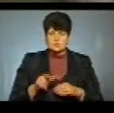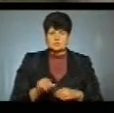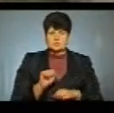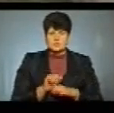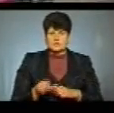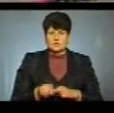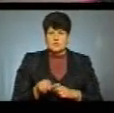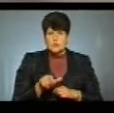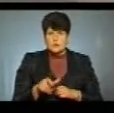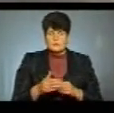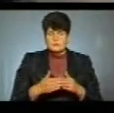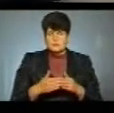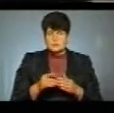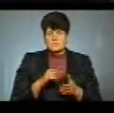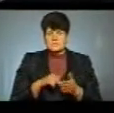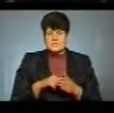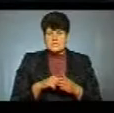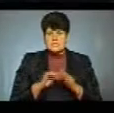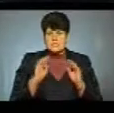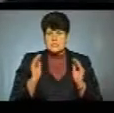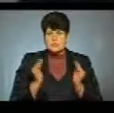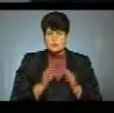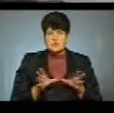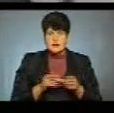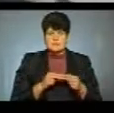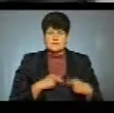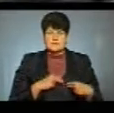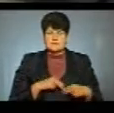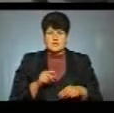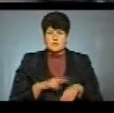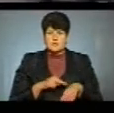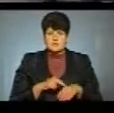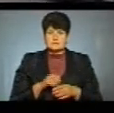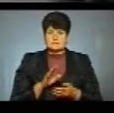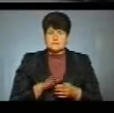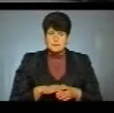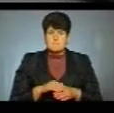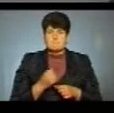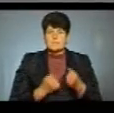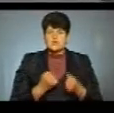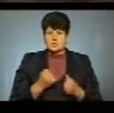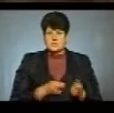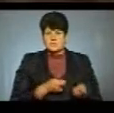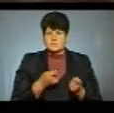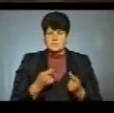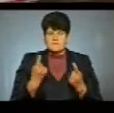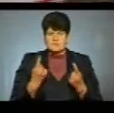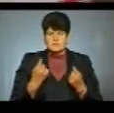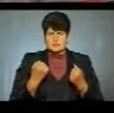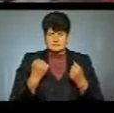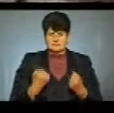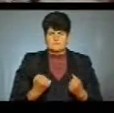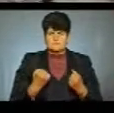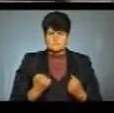перекрили ділянку дороги поблизу міського стадіону Скалата. І разом з працівниками поліції фіксували машини, які перевозили великогабаритні